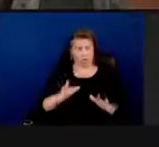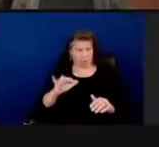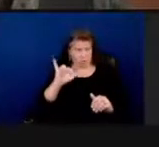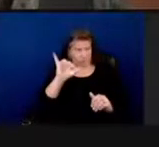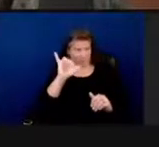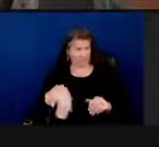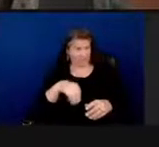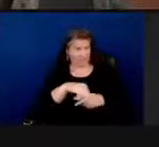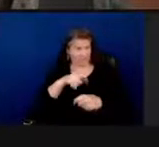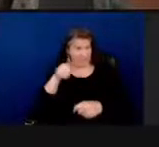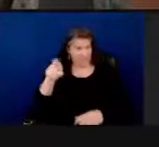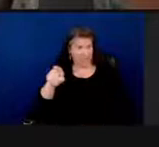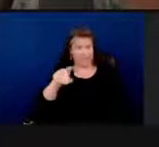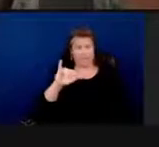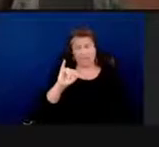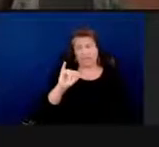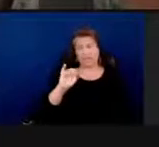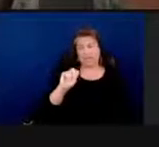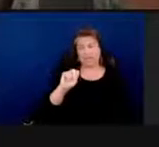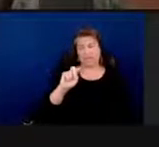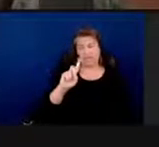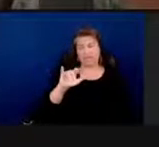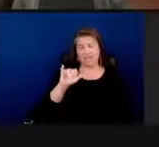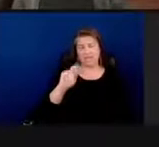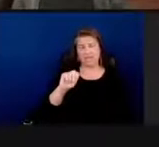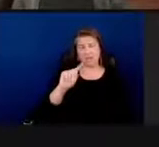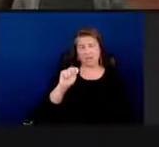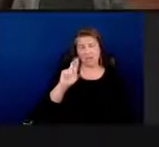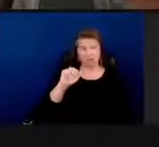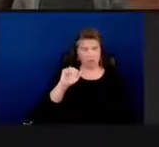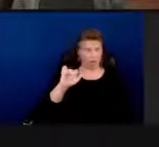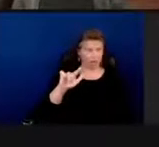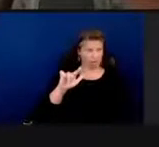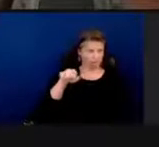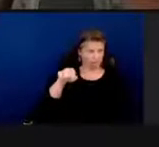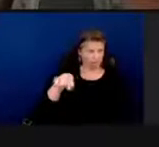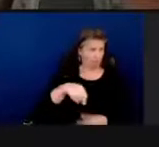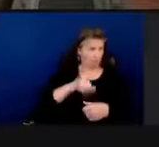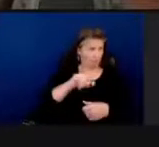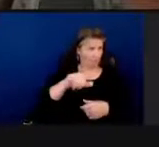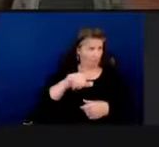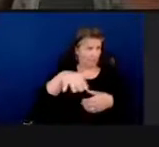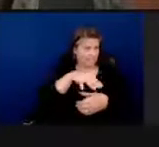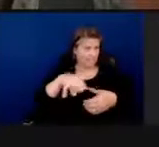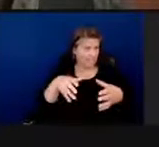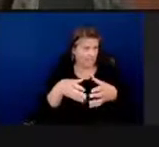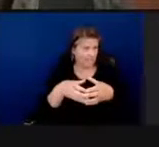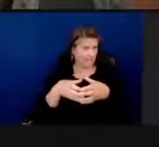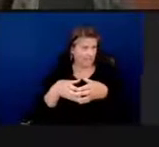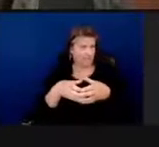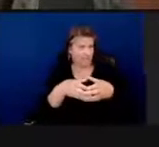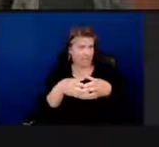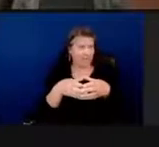mkuu au msimamizi wa masuala ya mashule ya au programu ya Sumaku.